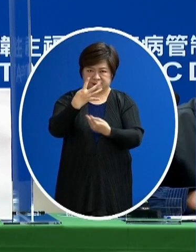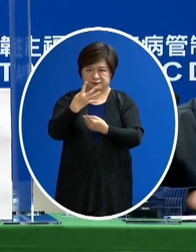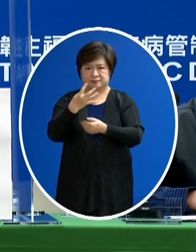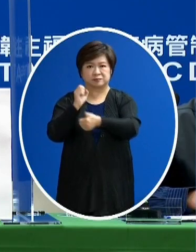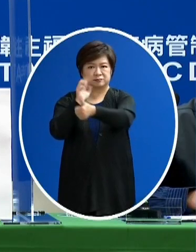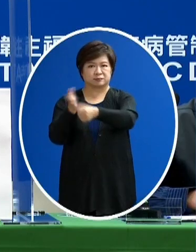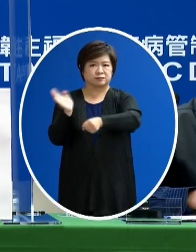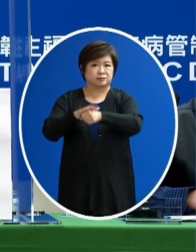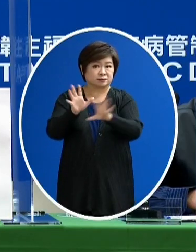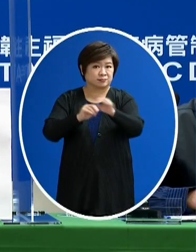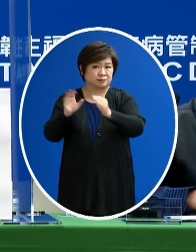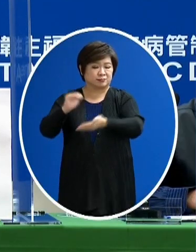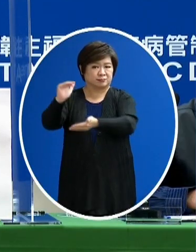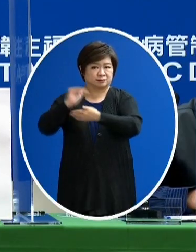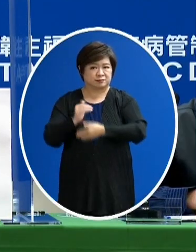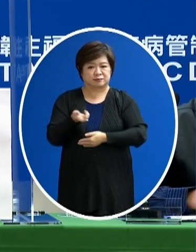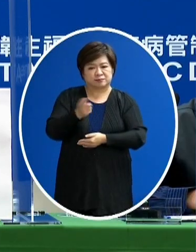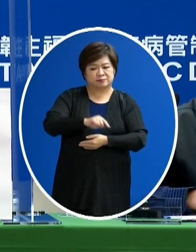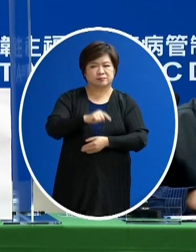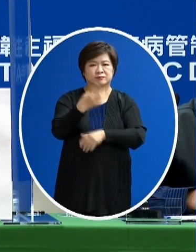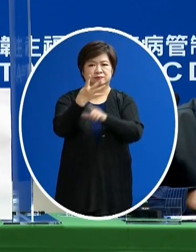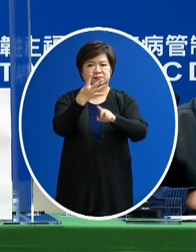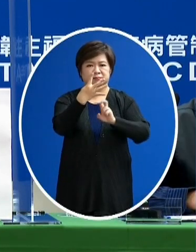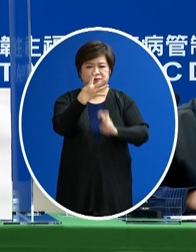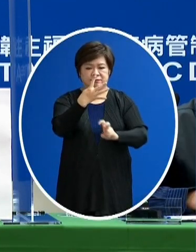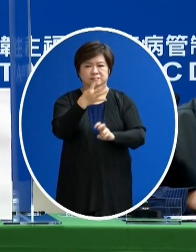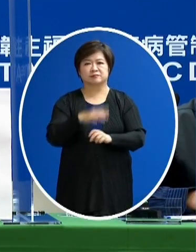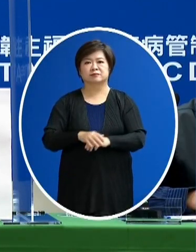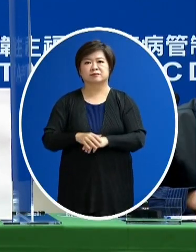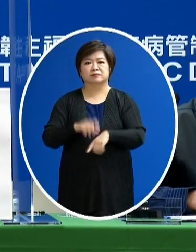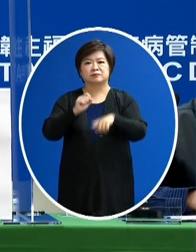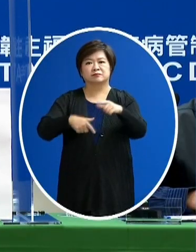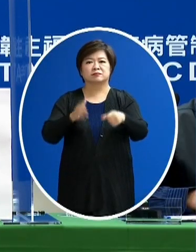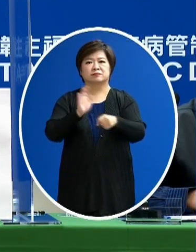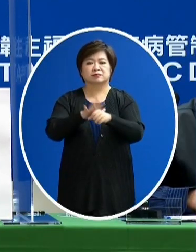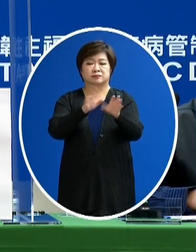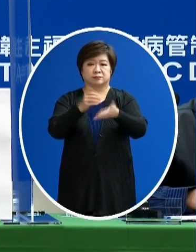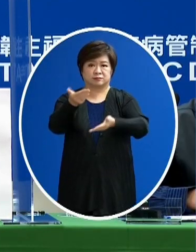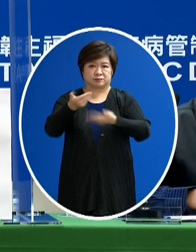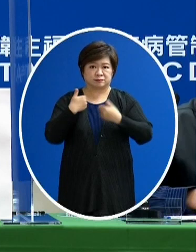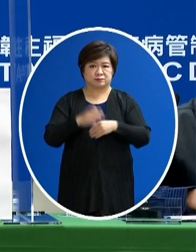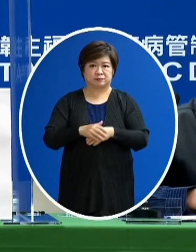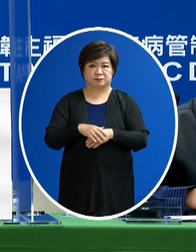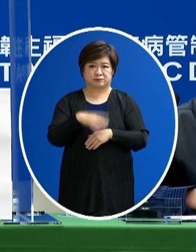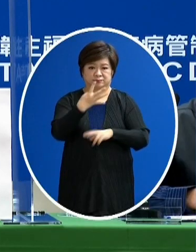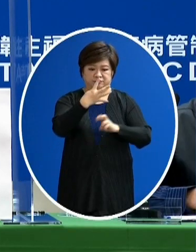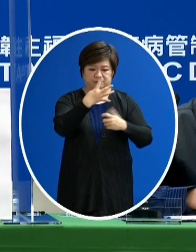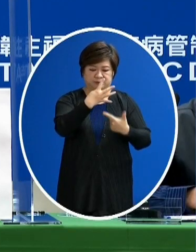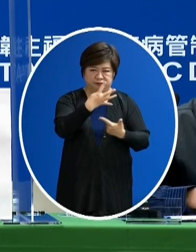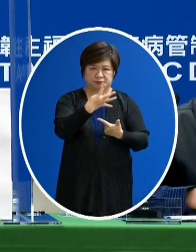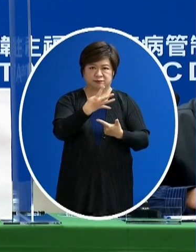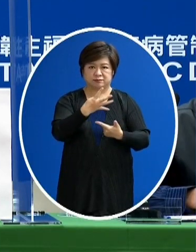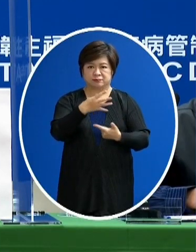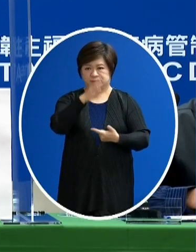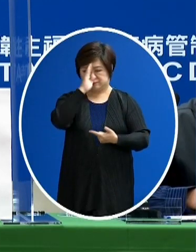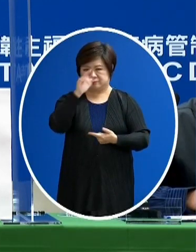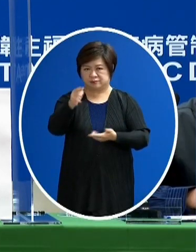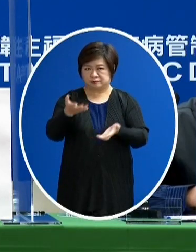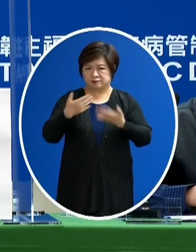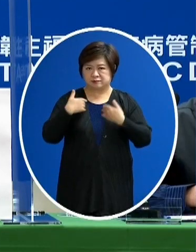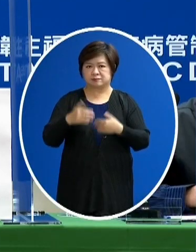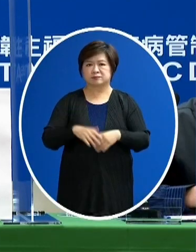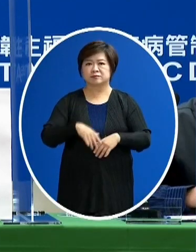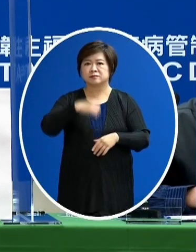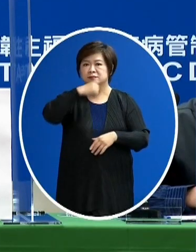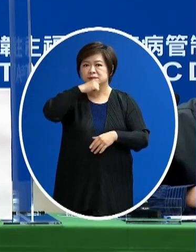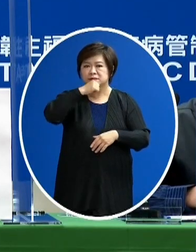的。再这样我就说不只是询答，还有临时提案，那是把我们整个教育文化委员会装校尉吗？那随便